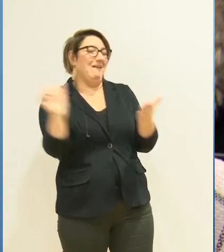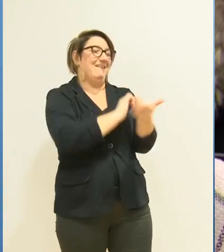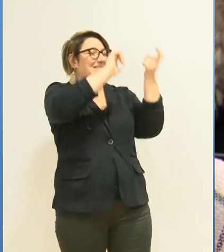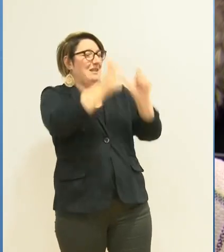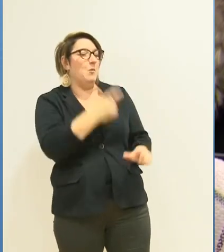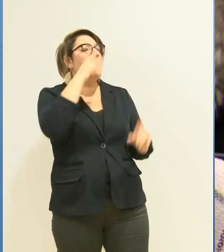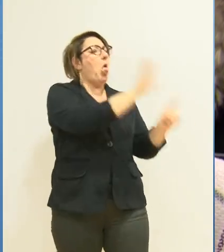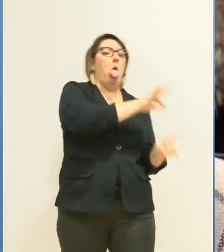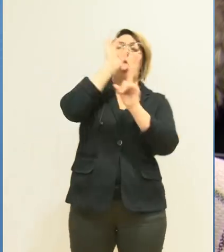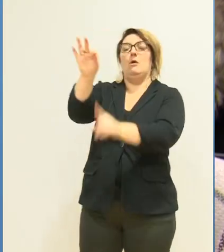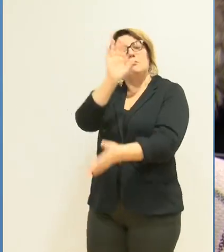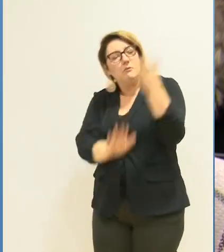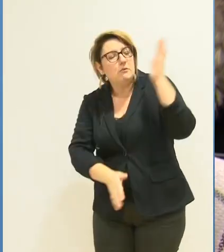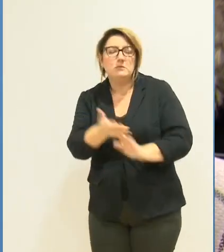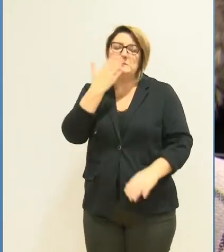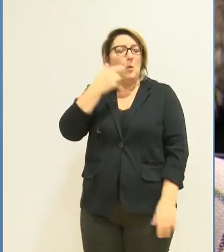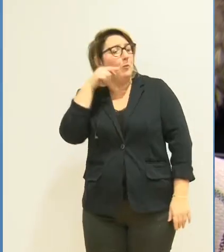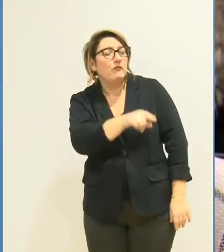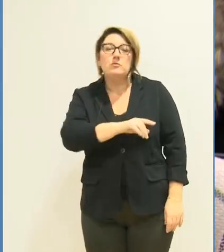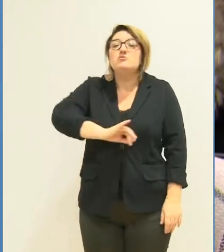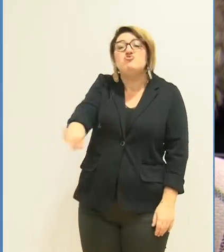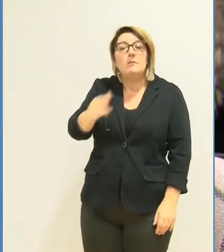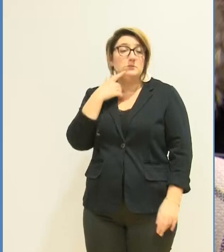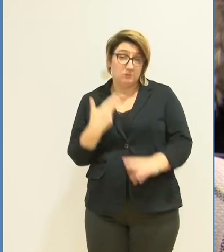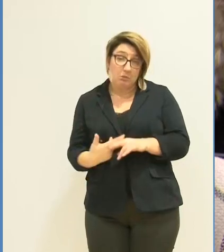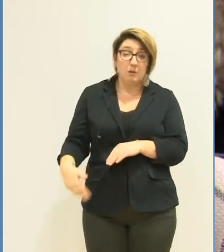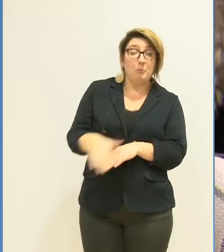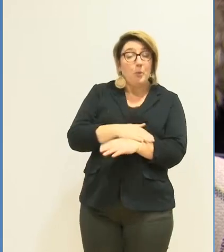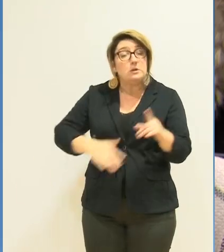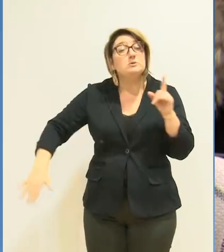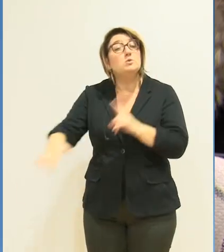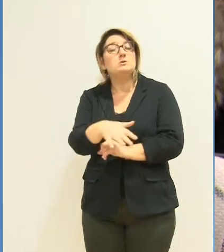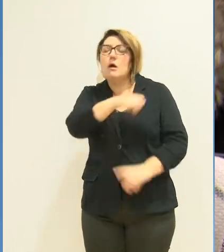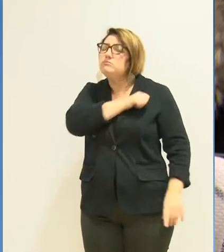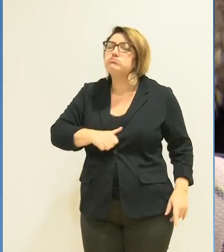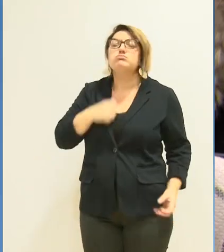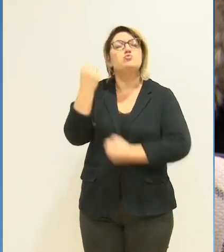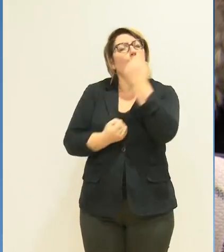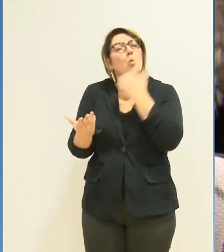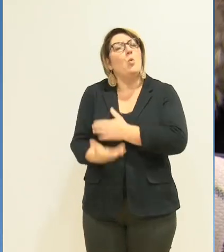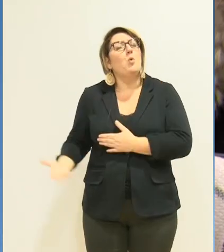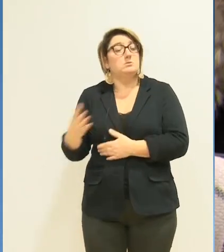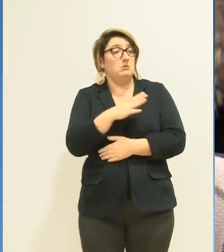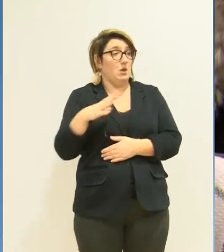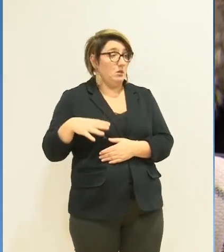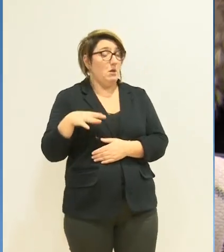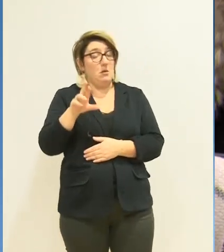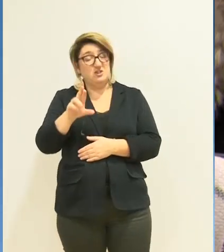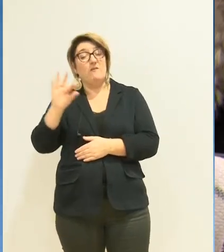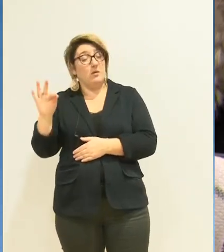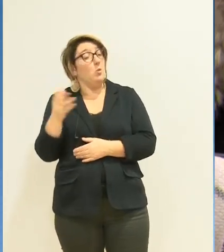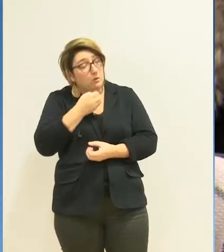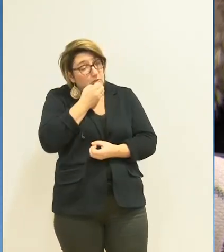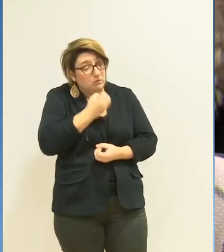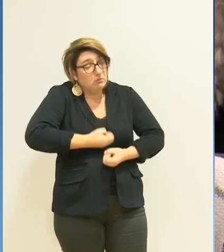mettre ailleurs parce que ça sera mieux pour eux donc voilà c'est une politique sociale qui est extrêmement douloureux un adepte richard boone finaux vous l'a dit et c'est